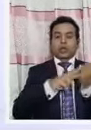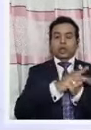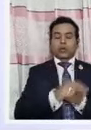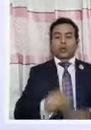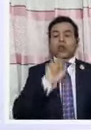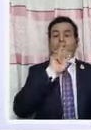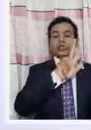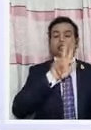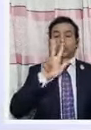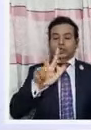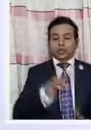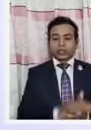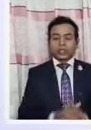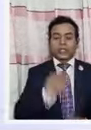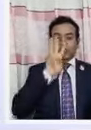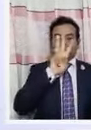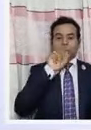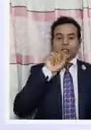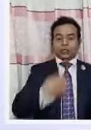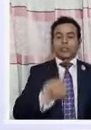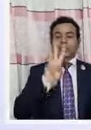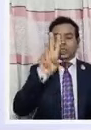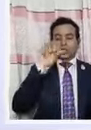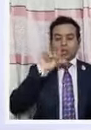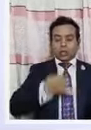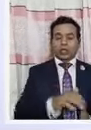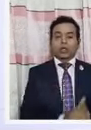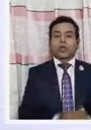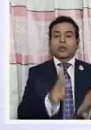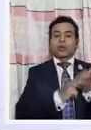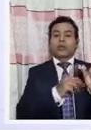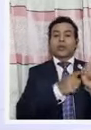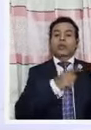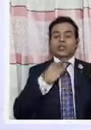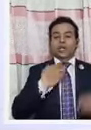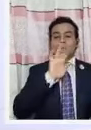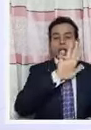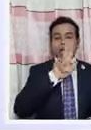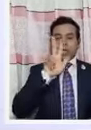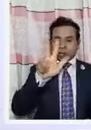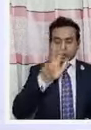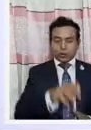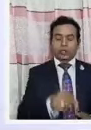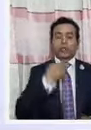3.74%, সিলেট 122 জন, 4.66%, রংপুর 88 জন,